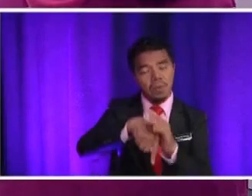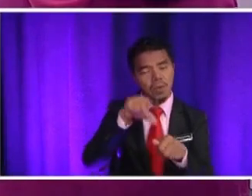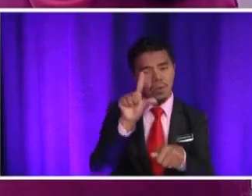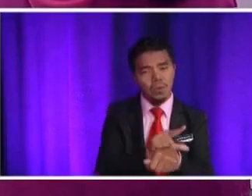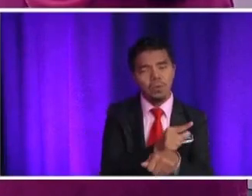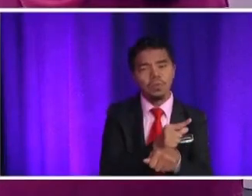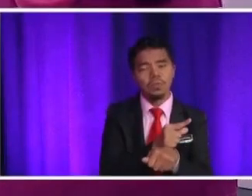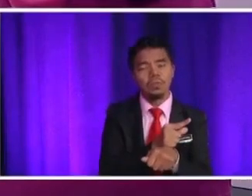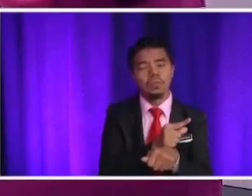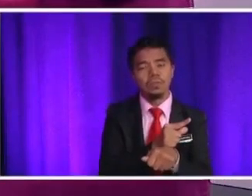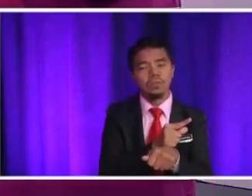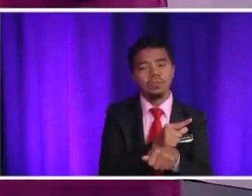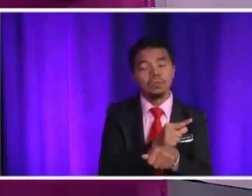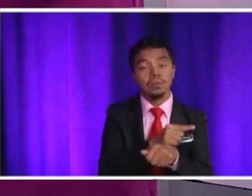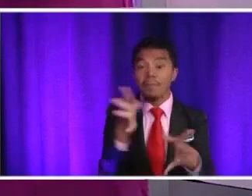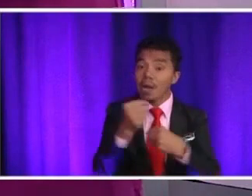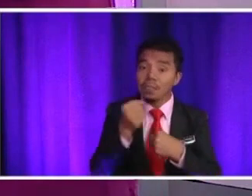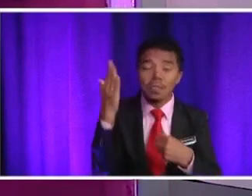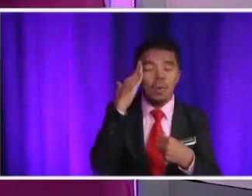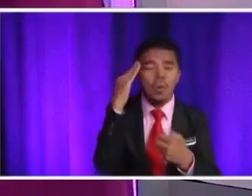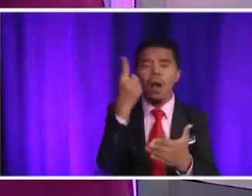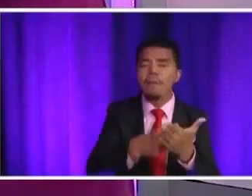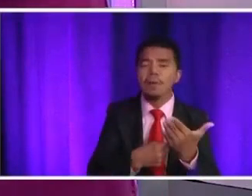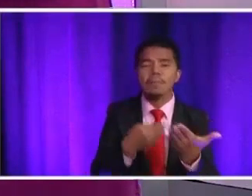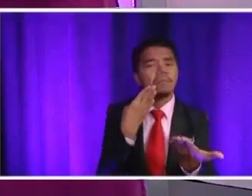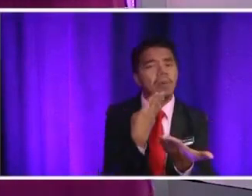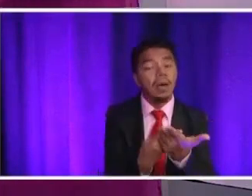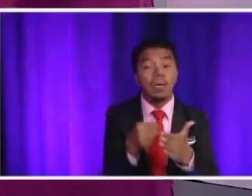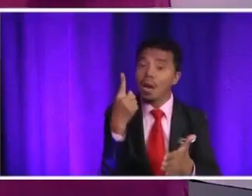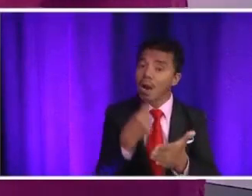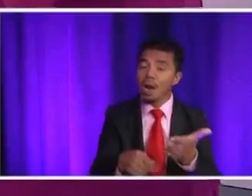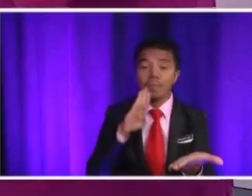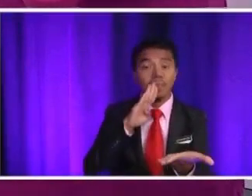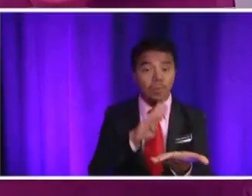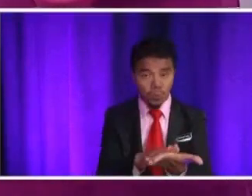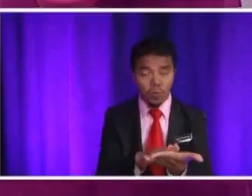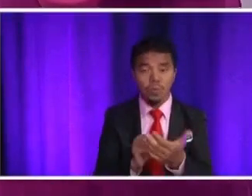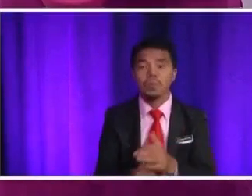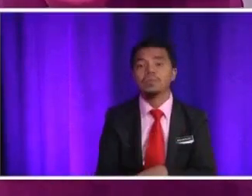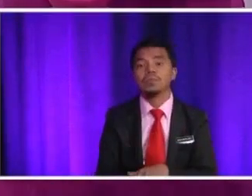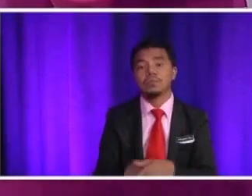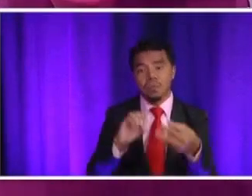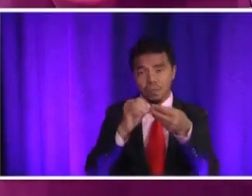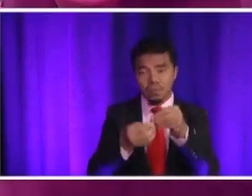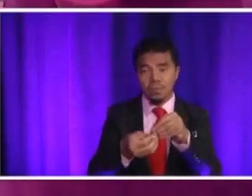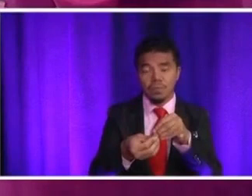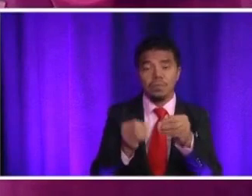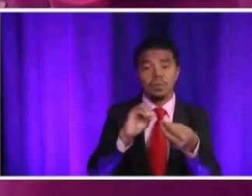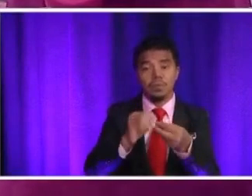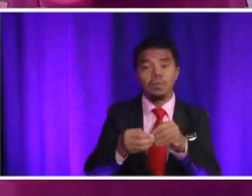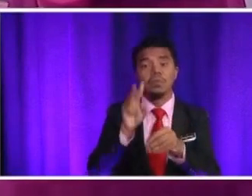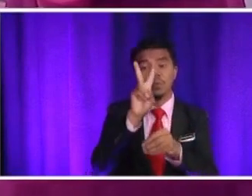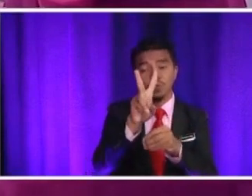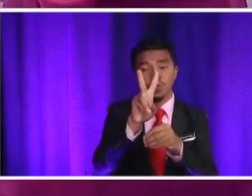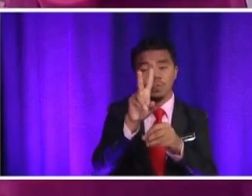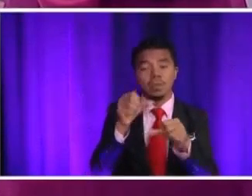apa kebaikan dia, untuk apa dan sebagainya, produk. Kemudian dari segi pemasaran,